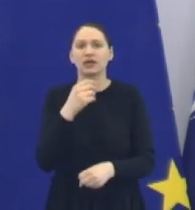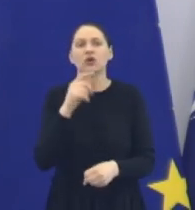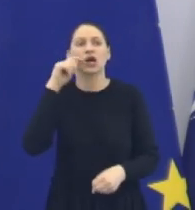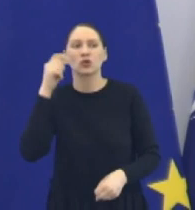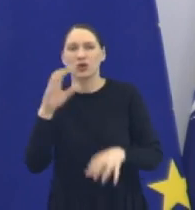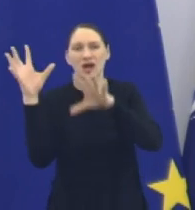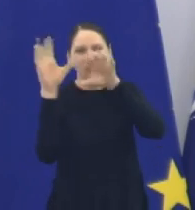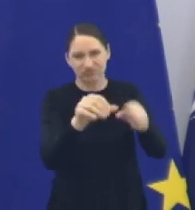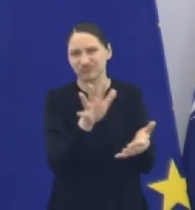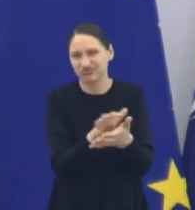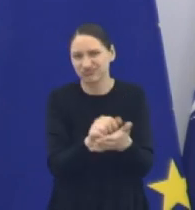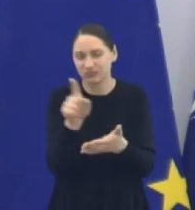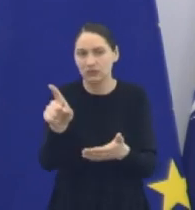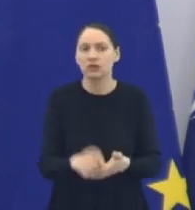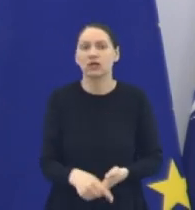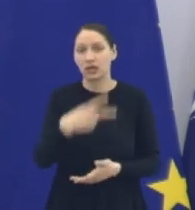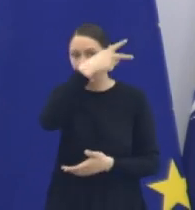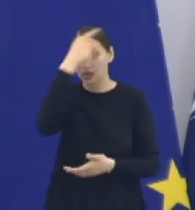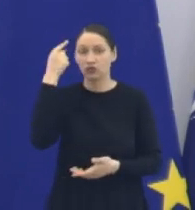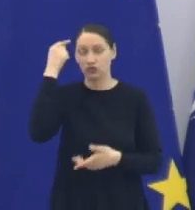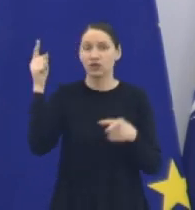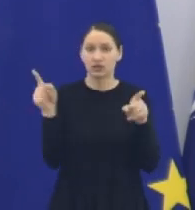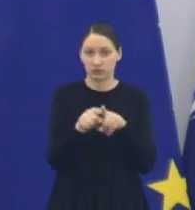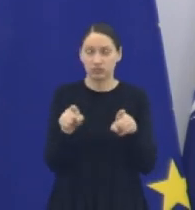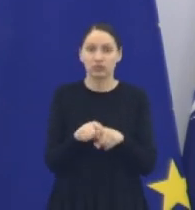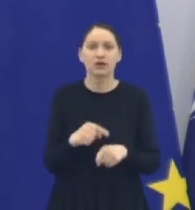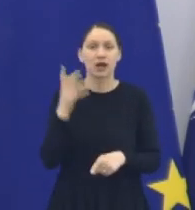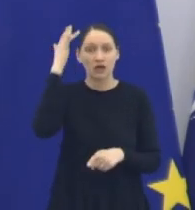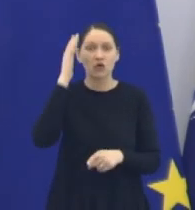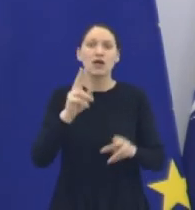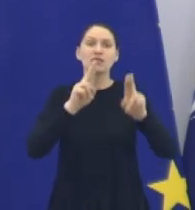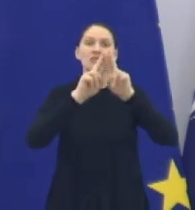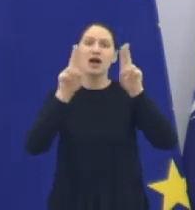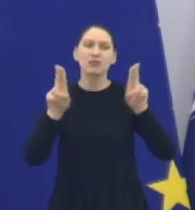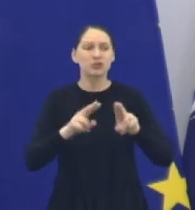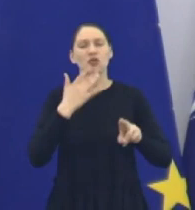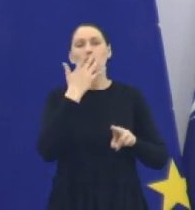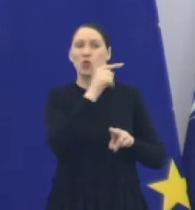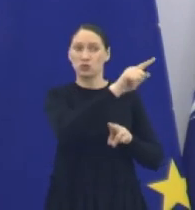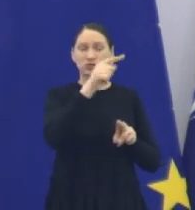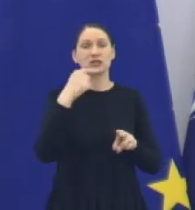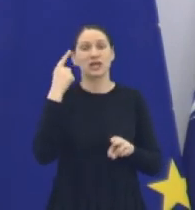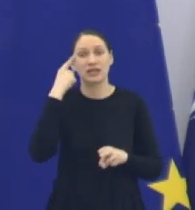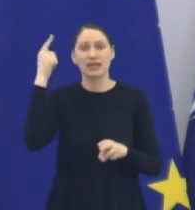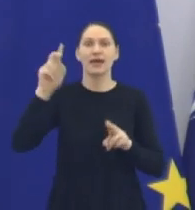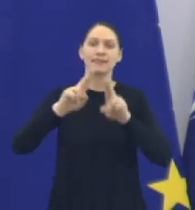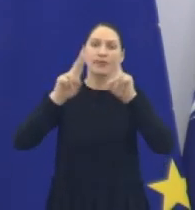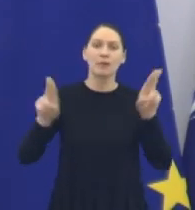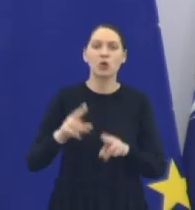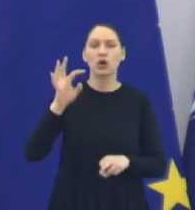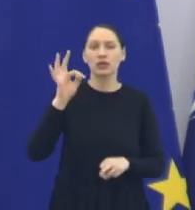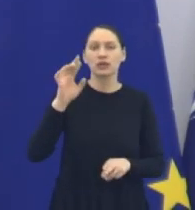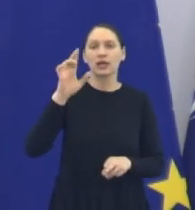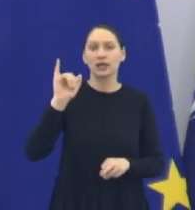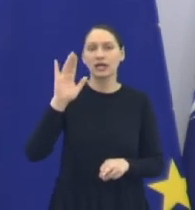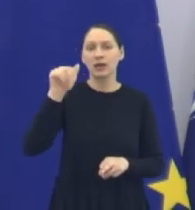išsakiusi bendrijos narėms. Kaip jūs matote, ar yra tarptautiniai bendruomeniai palaikymas šiuo klausimu ir kada galėtų